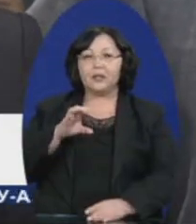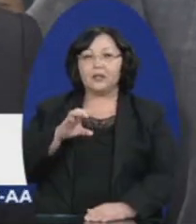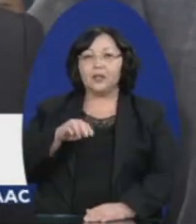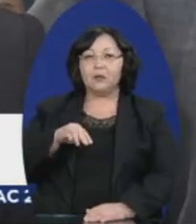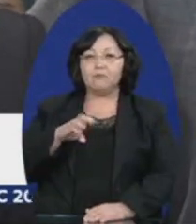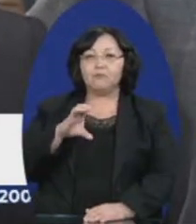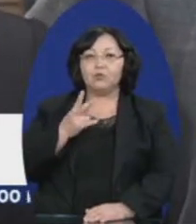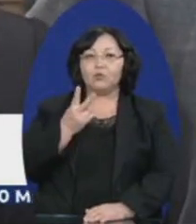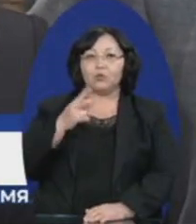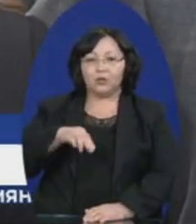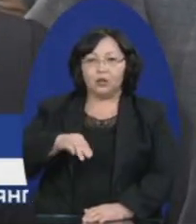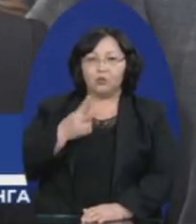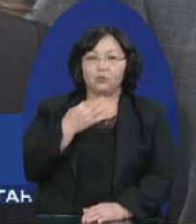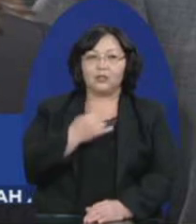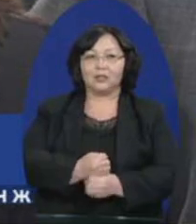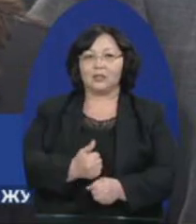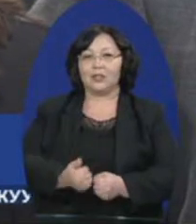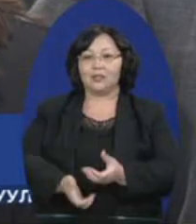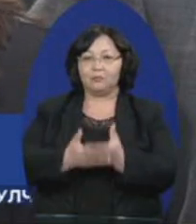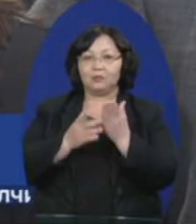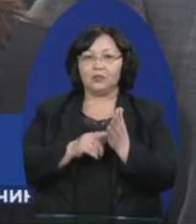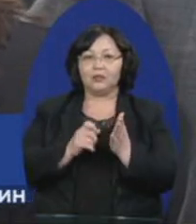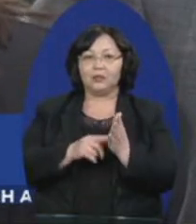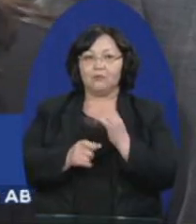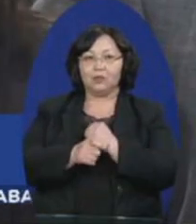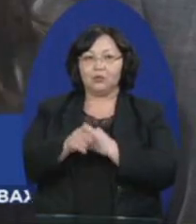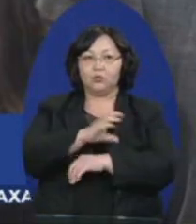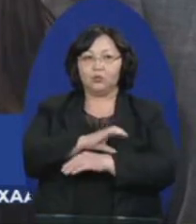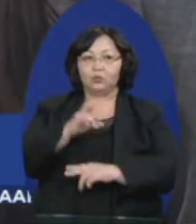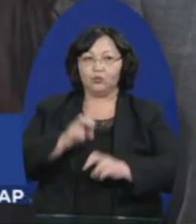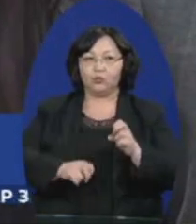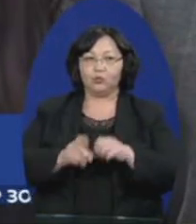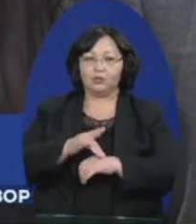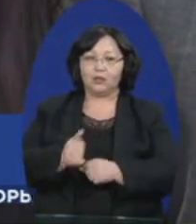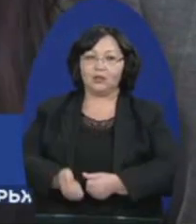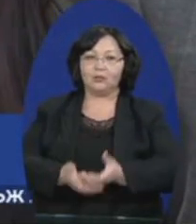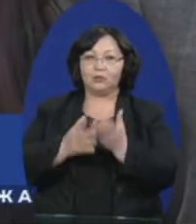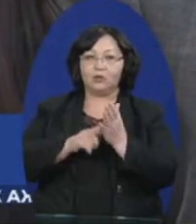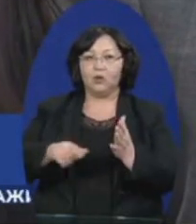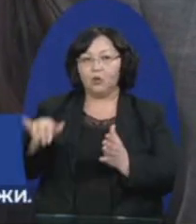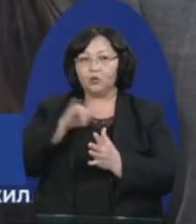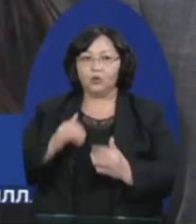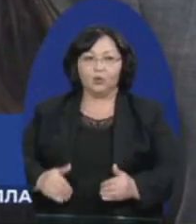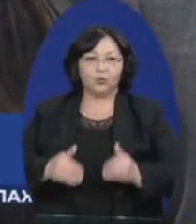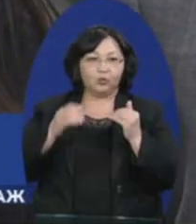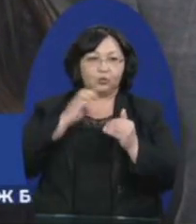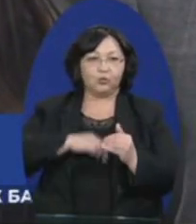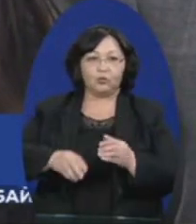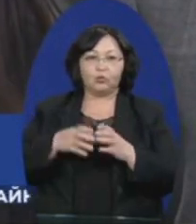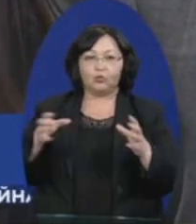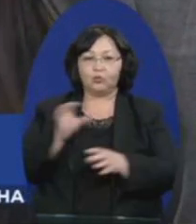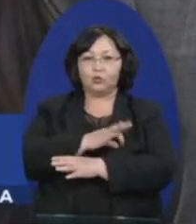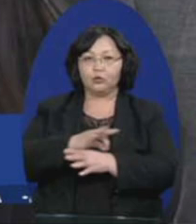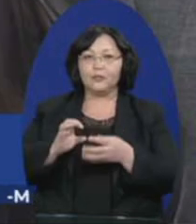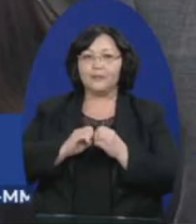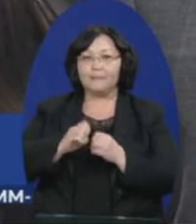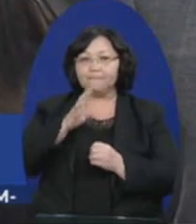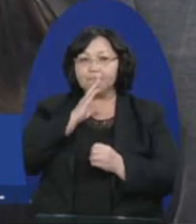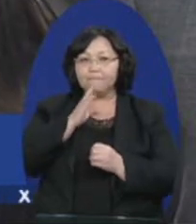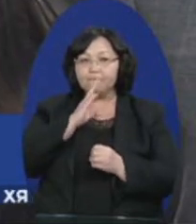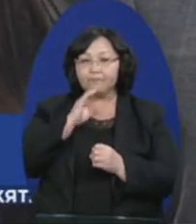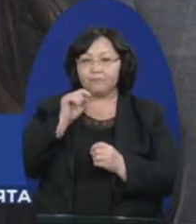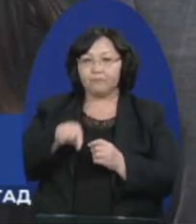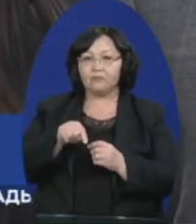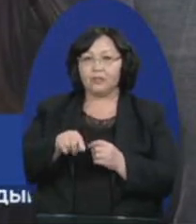сэнд дэмжмээр байна. Яг л одоо дэд бүтц инженеринг энэ улс орны хөгжүүлэх гэдэг том төслүүдийг явуулж байгаа салбарт чинь